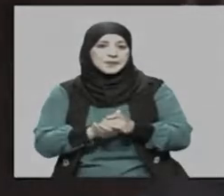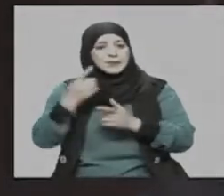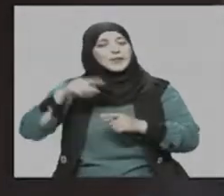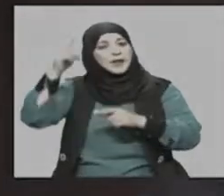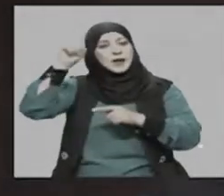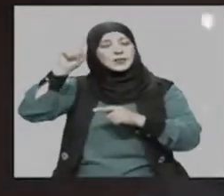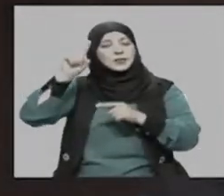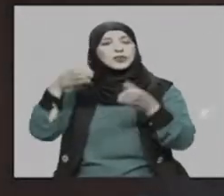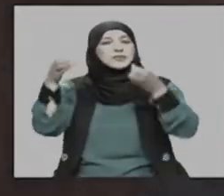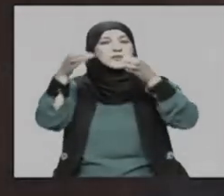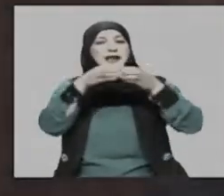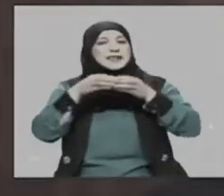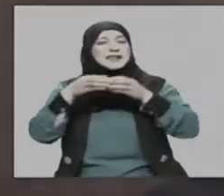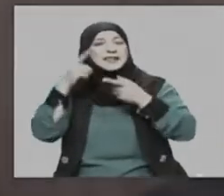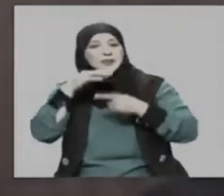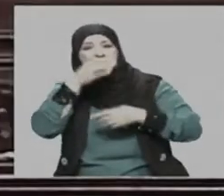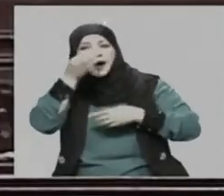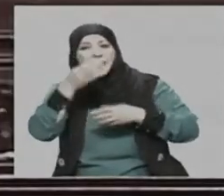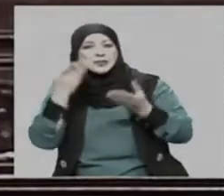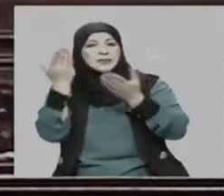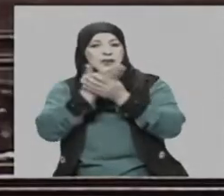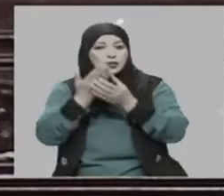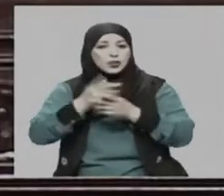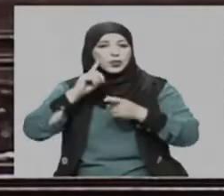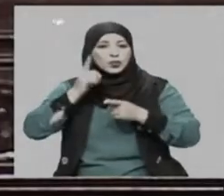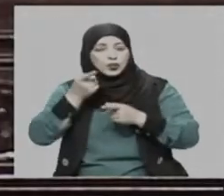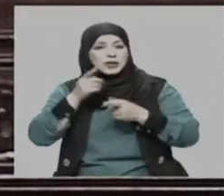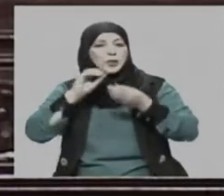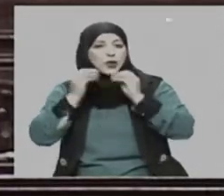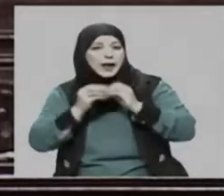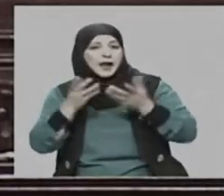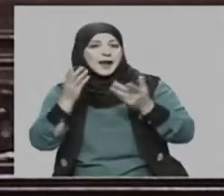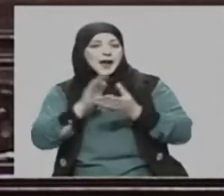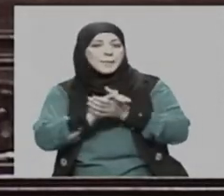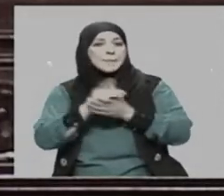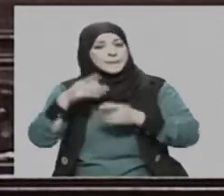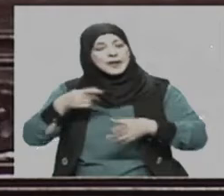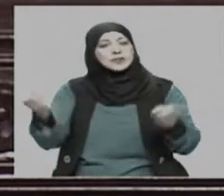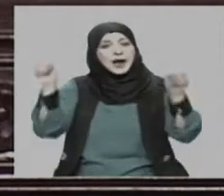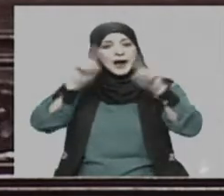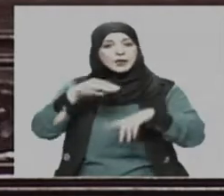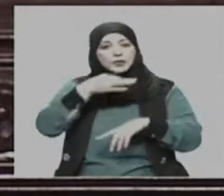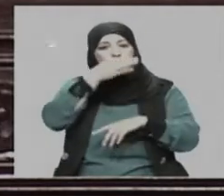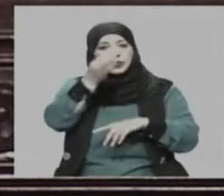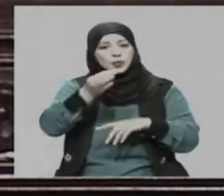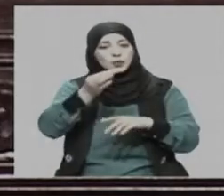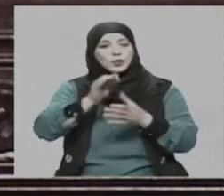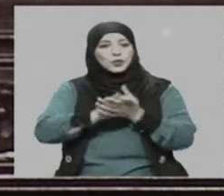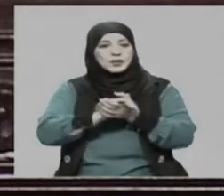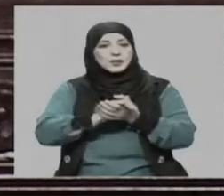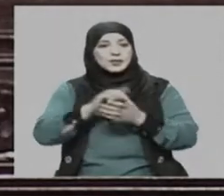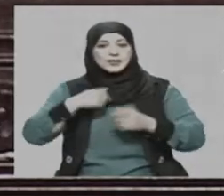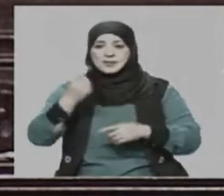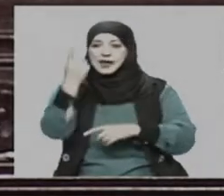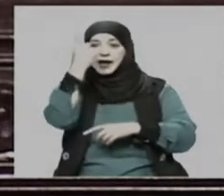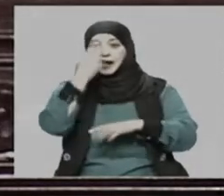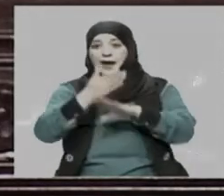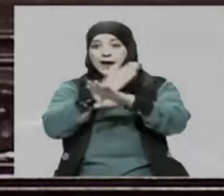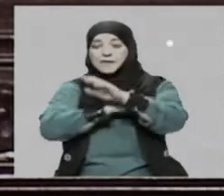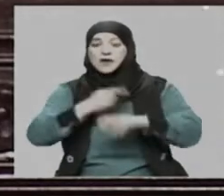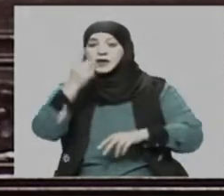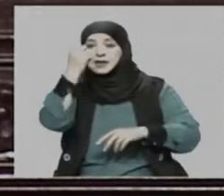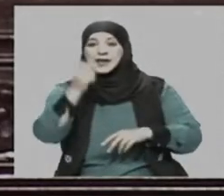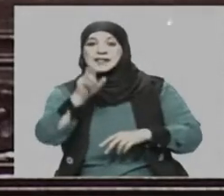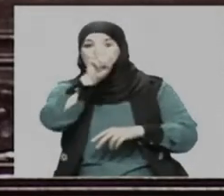للصفقه اللي قالوا صفقه وتعطات وتنغار انا ديما نعاود نقول انه انا نهار قبل نهار 20